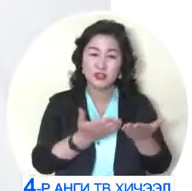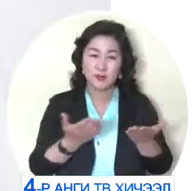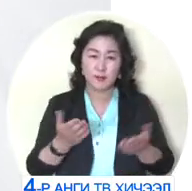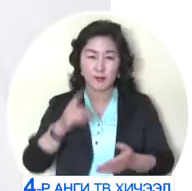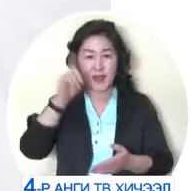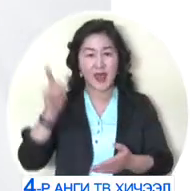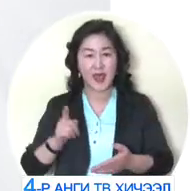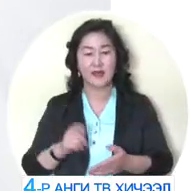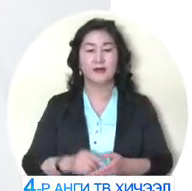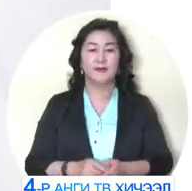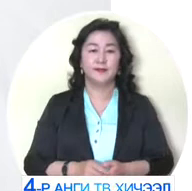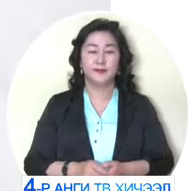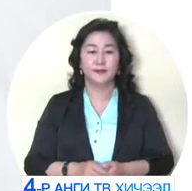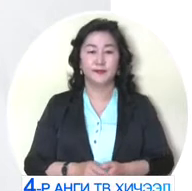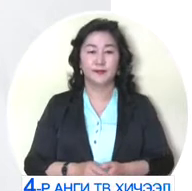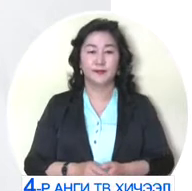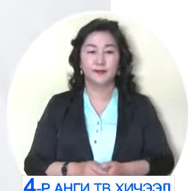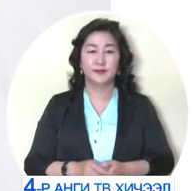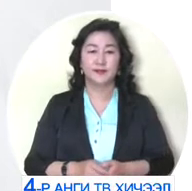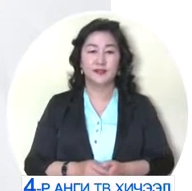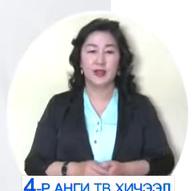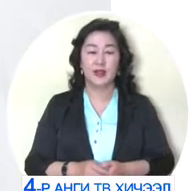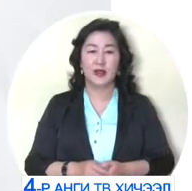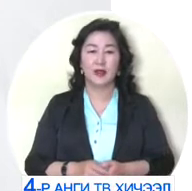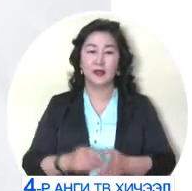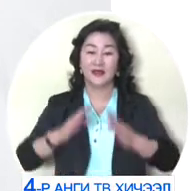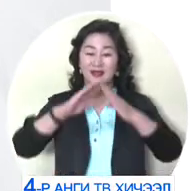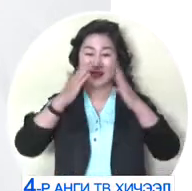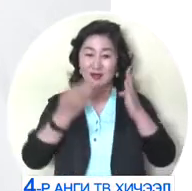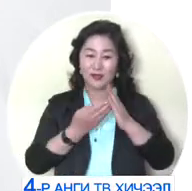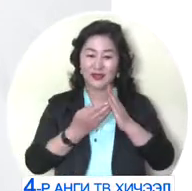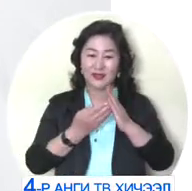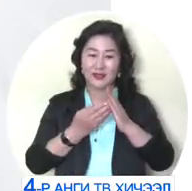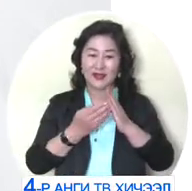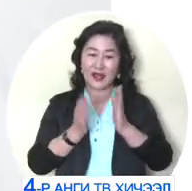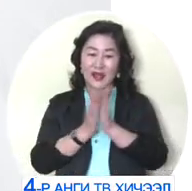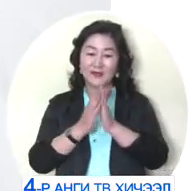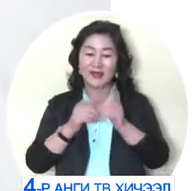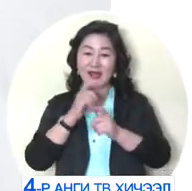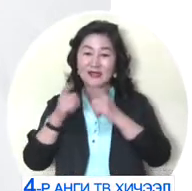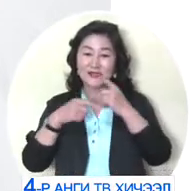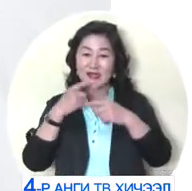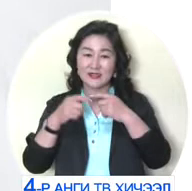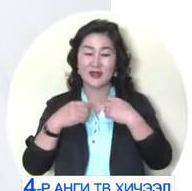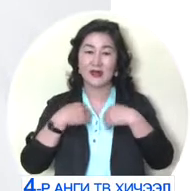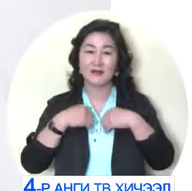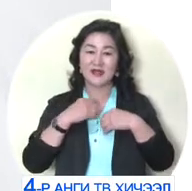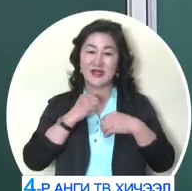Эргцүүлж бодоорой. Мөн гэр бүлийн гишүүдтэйгээ харилцан ярилцаад багшийнхаа асуусан асуултанд